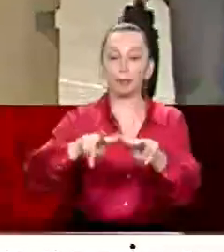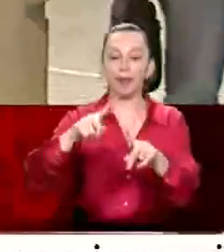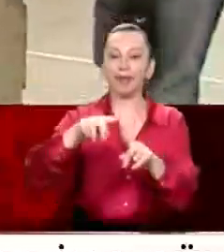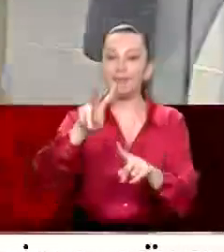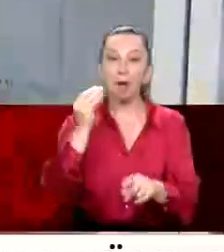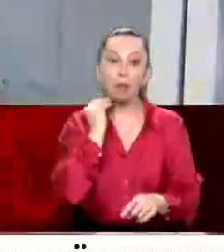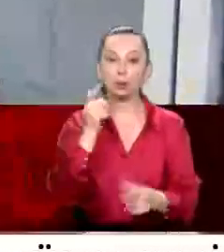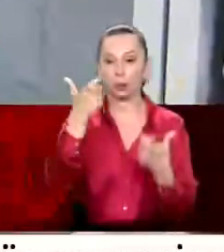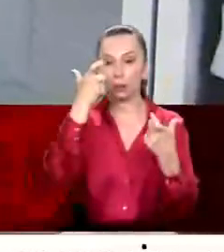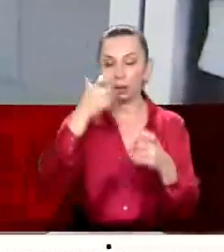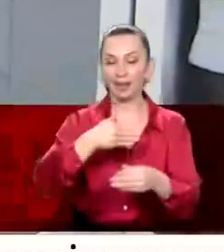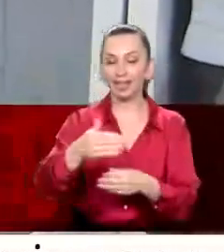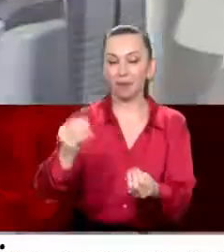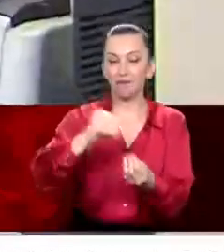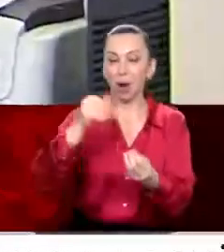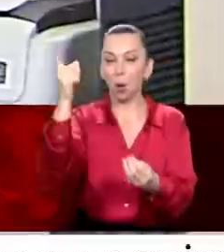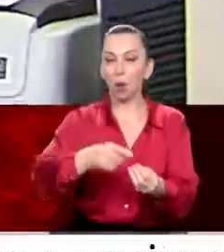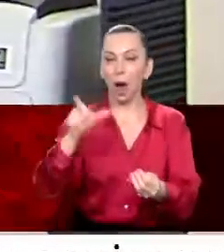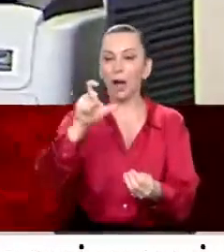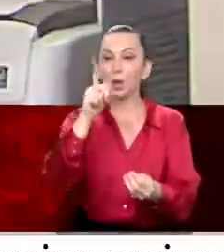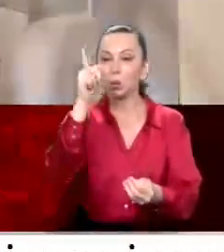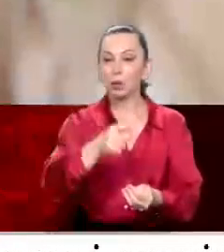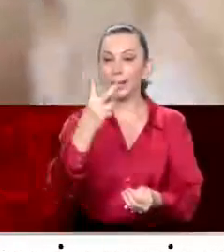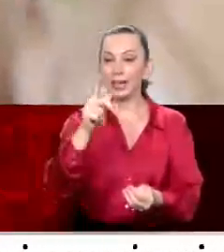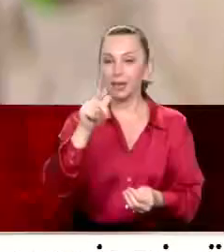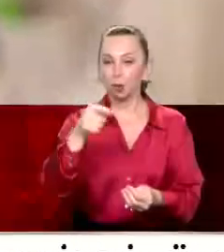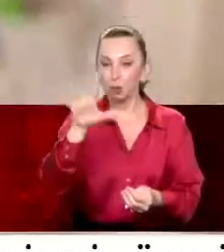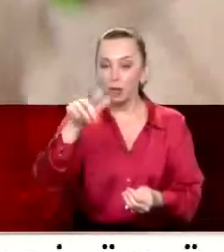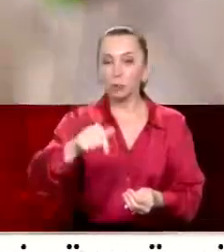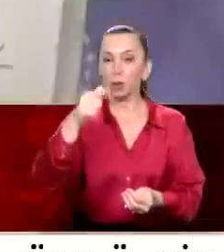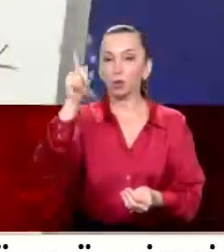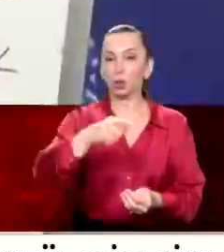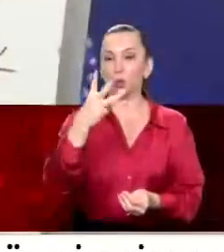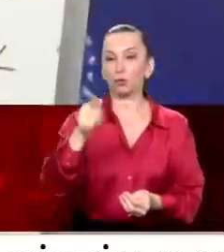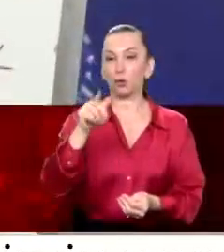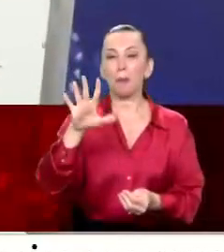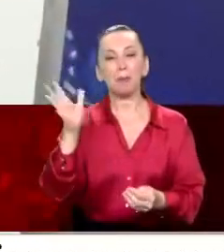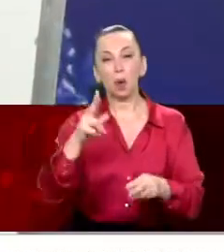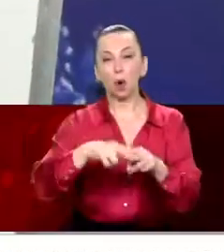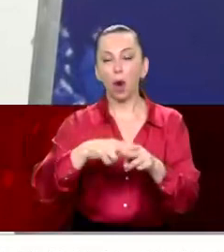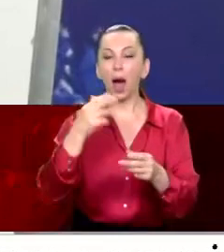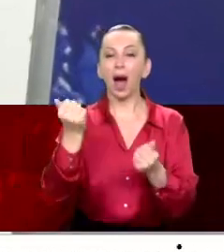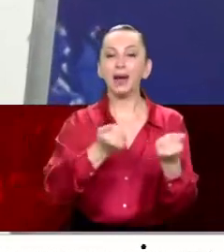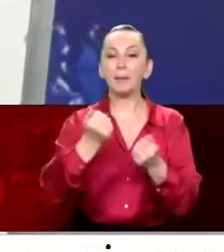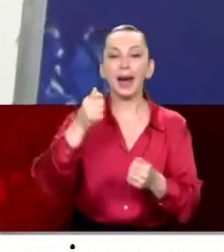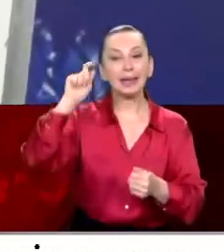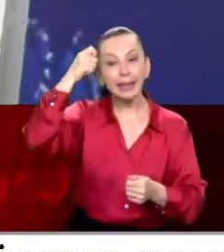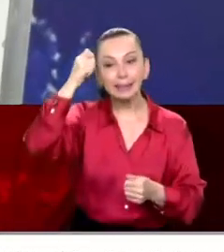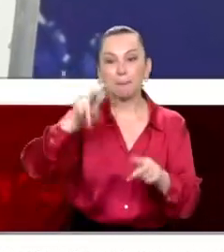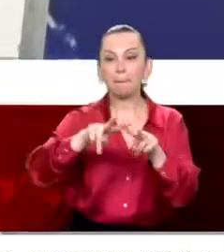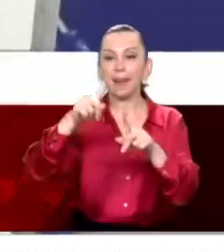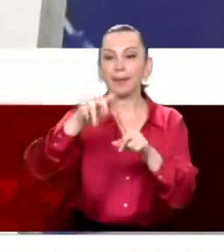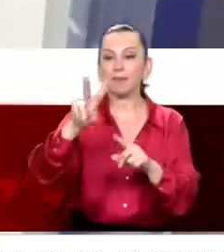borcu olanlar dikkat gecikme faizi oranı aylık % 2,5 tan % 3.5a çıkarıldı diyelim ki aracı ın Kasım ayındaki MTV